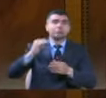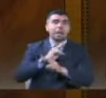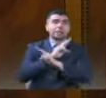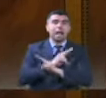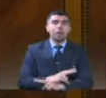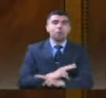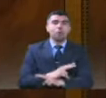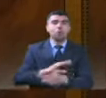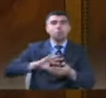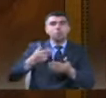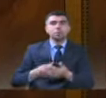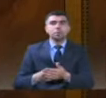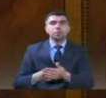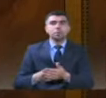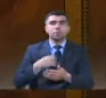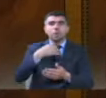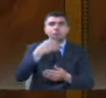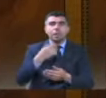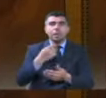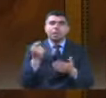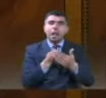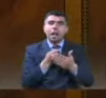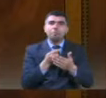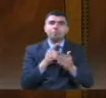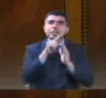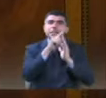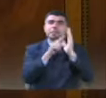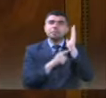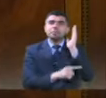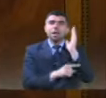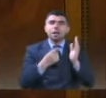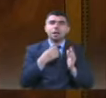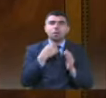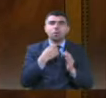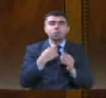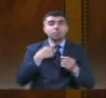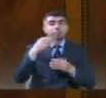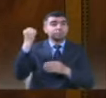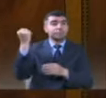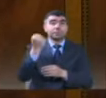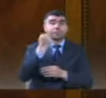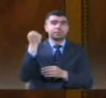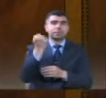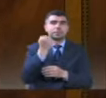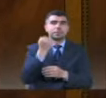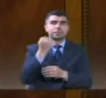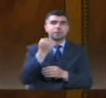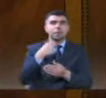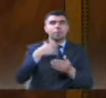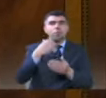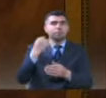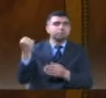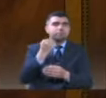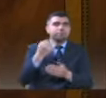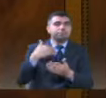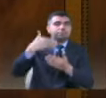ما بغاونيش نتحملوا بوحدي، وطلبوا مني اسبوع قدر الله في هذاك الاسبوع ما تستعرض الله به. هذا هو السبب علاش تاخر